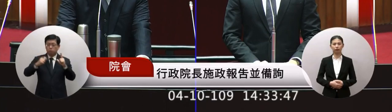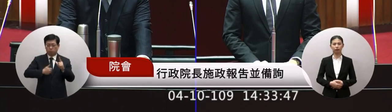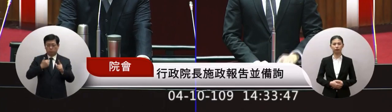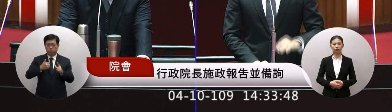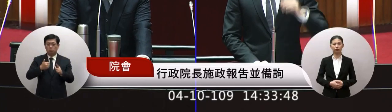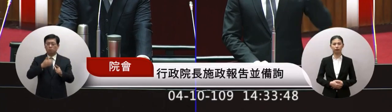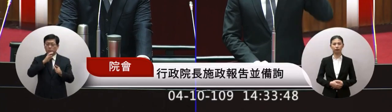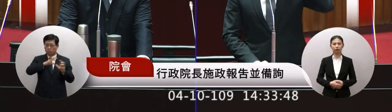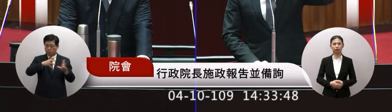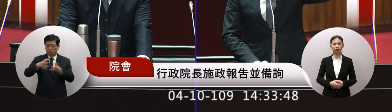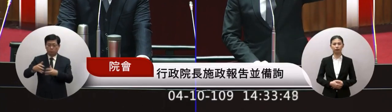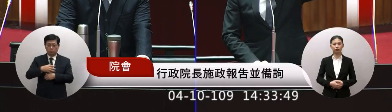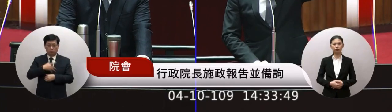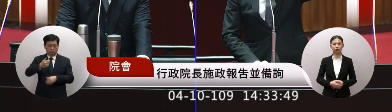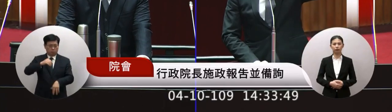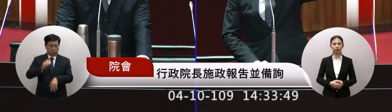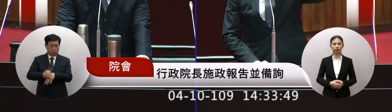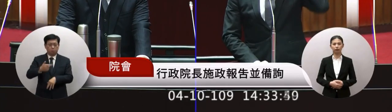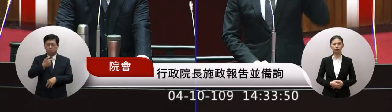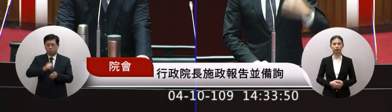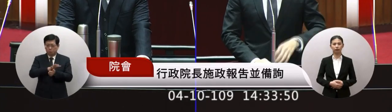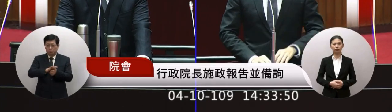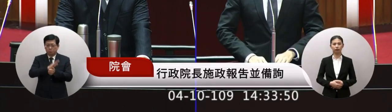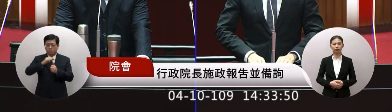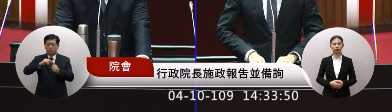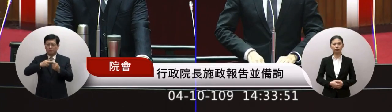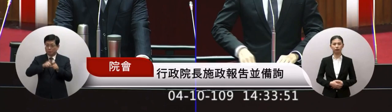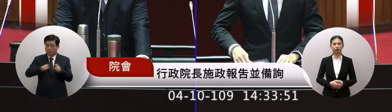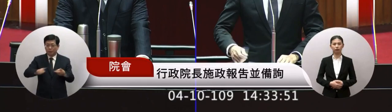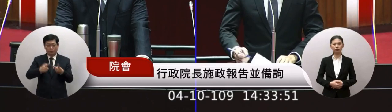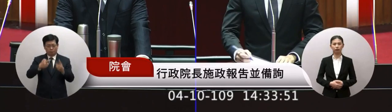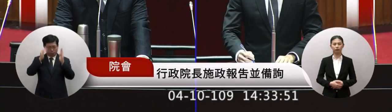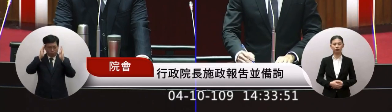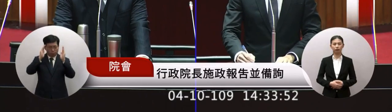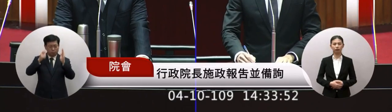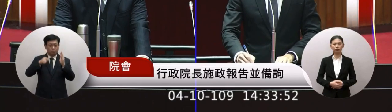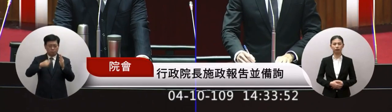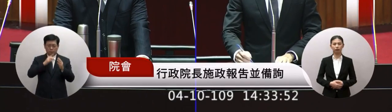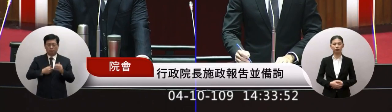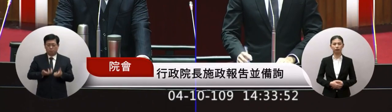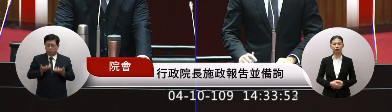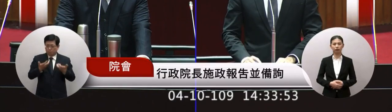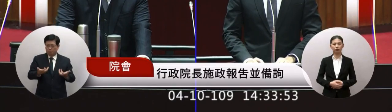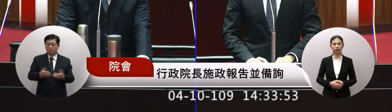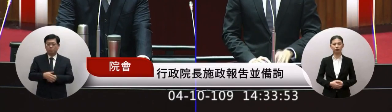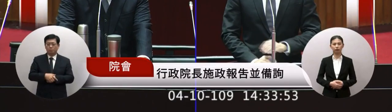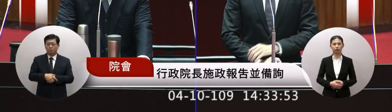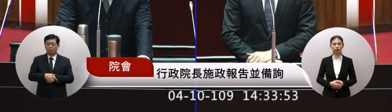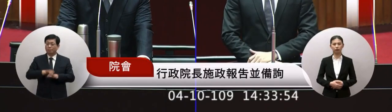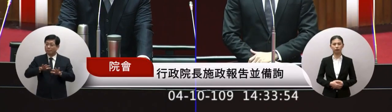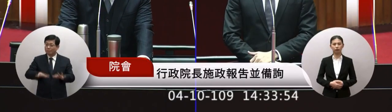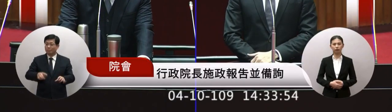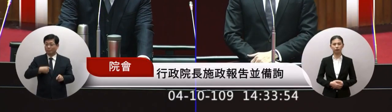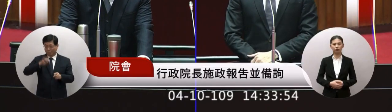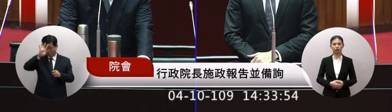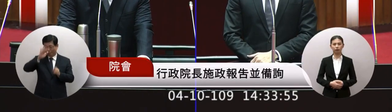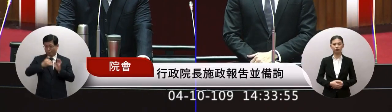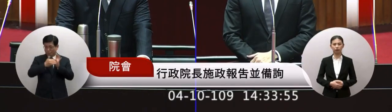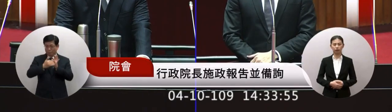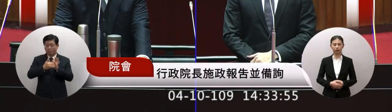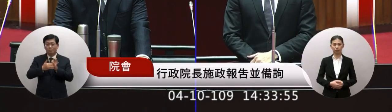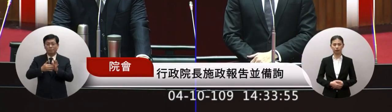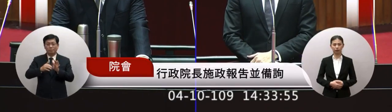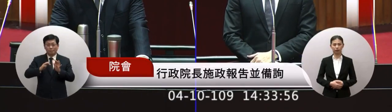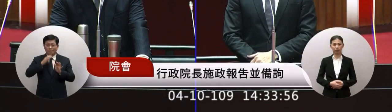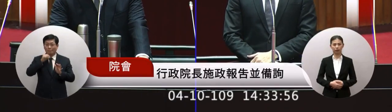一个世界上第一爱和平、上第一认真、会奉献的人。即摆虽然咧防疫，但